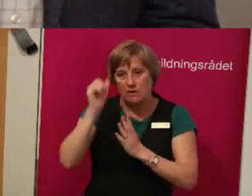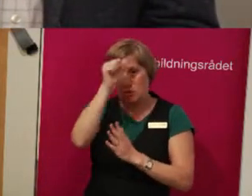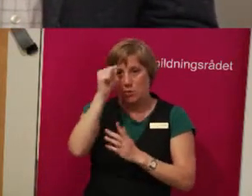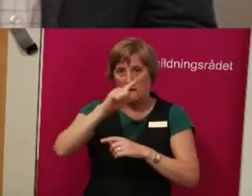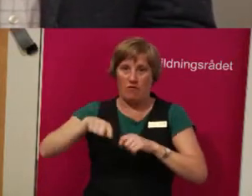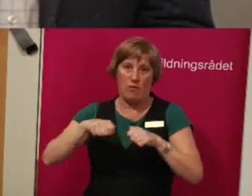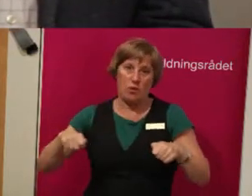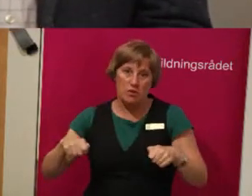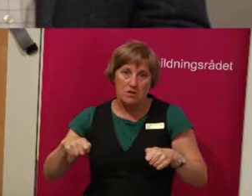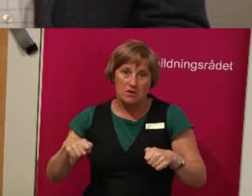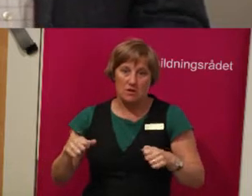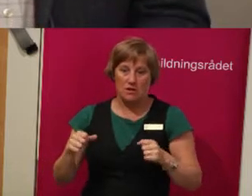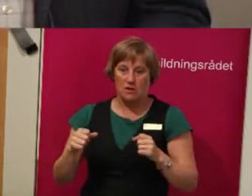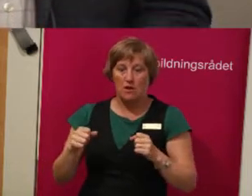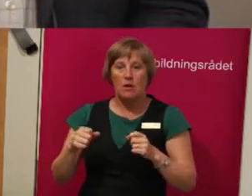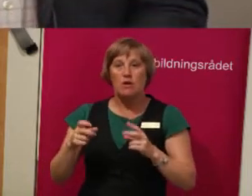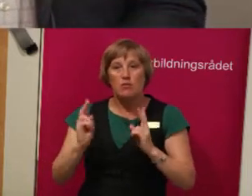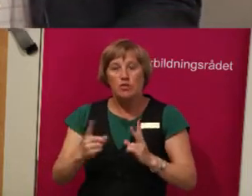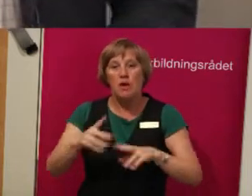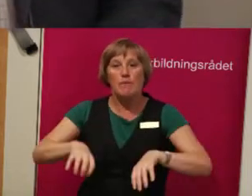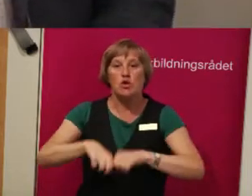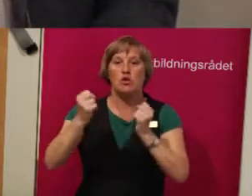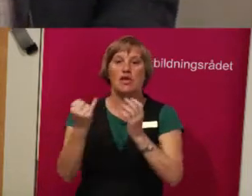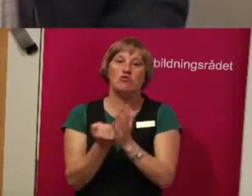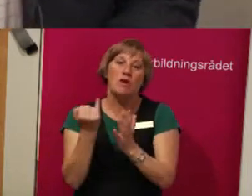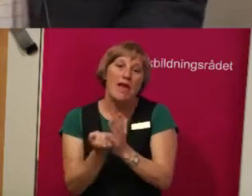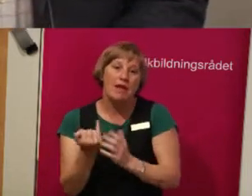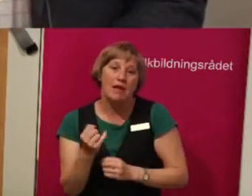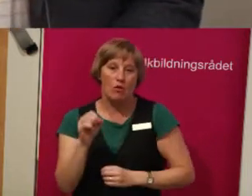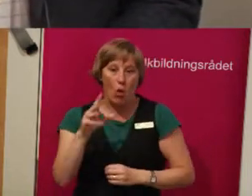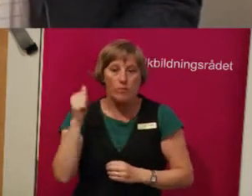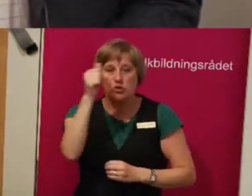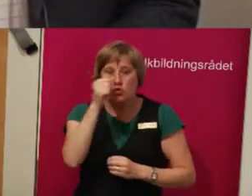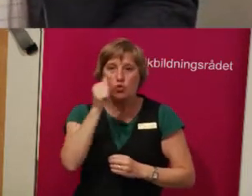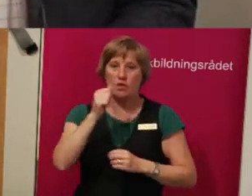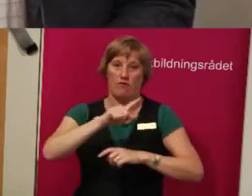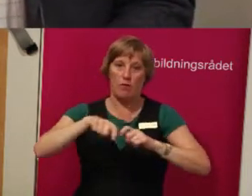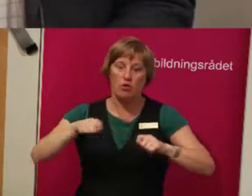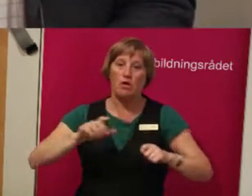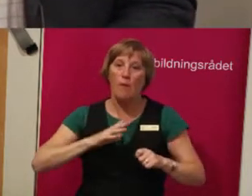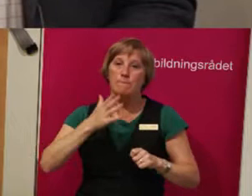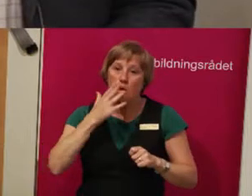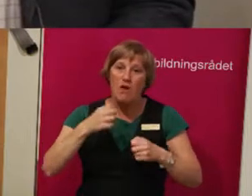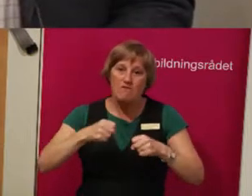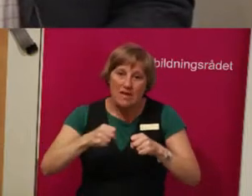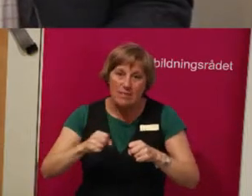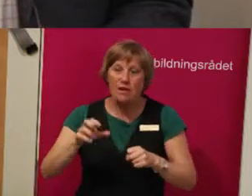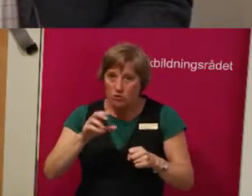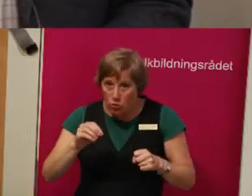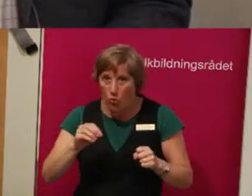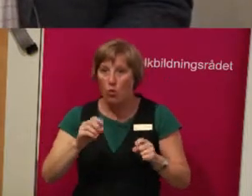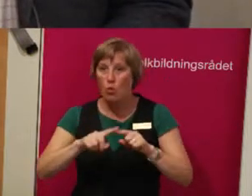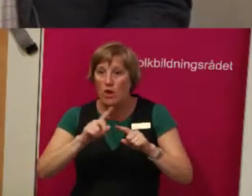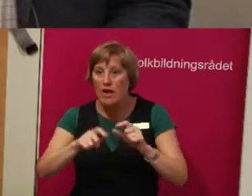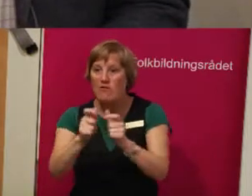det roll därför att de här inte blir lika isolerade. Om studieförbundet har ett bra samarbete så ser man att de här föreningarna kommer in i det